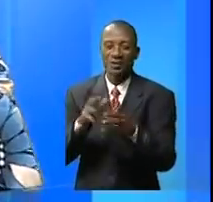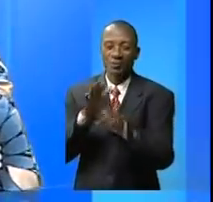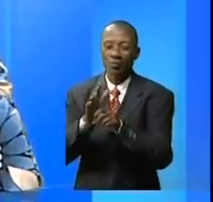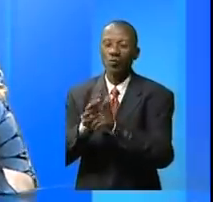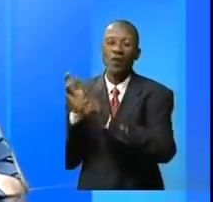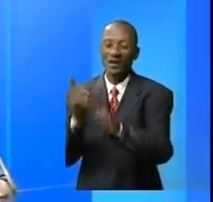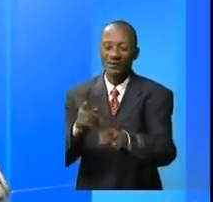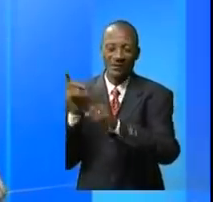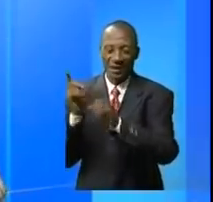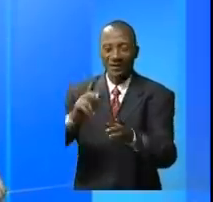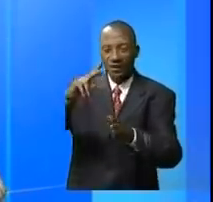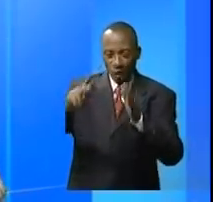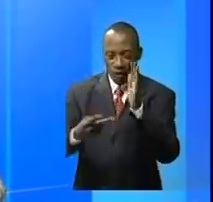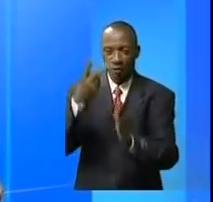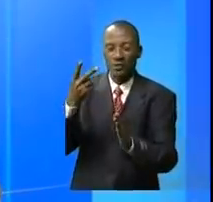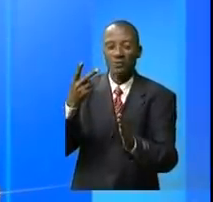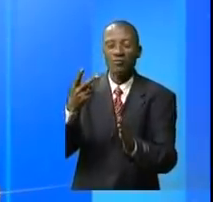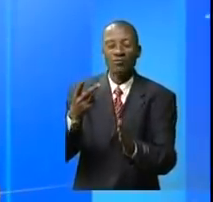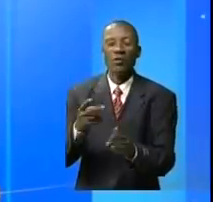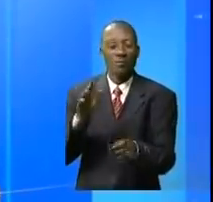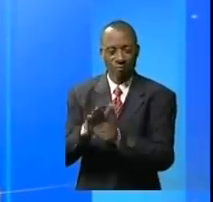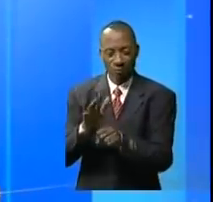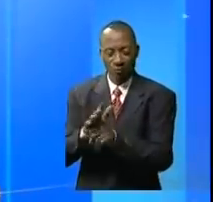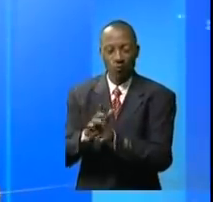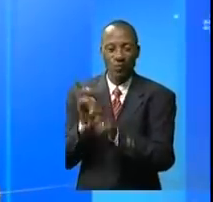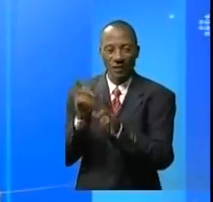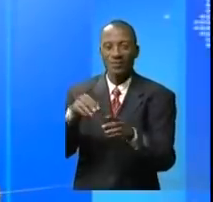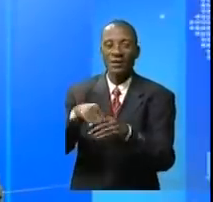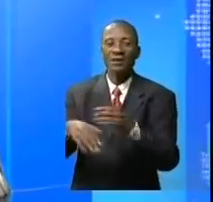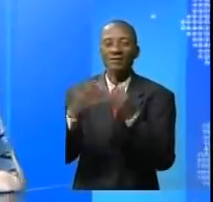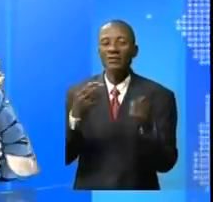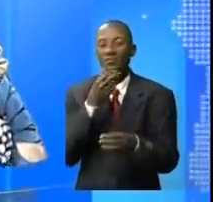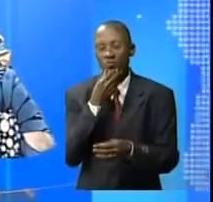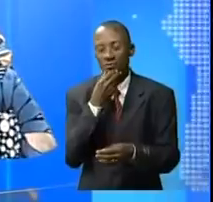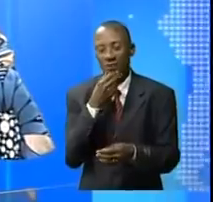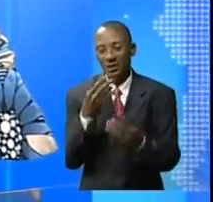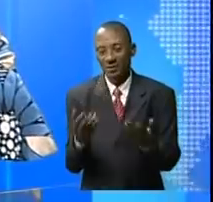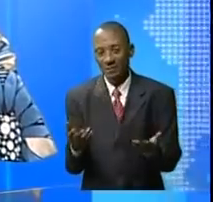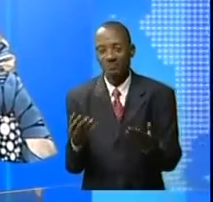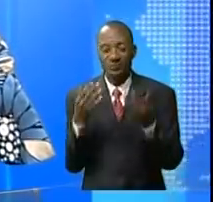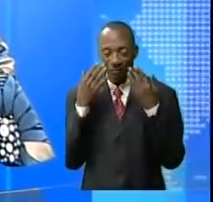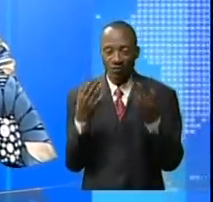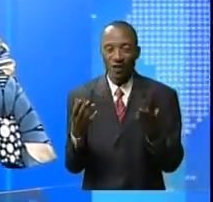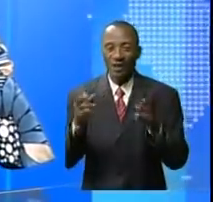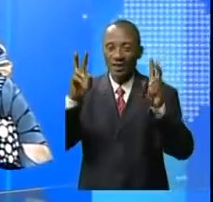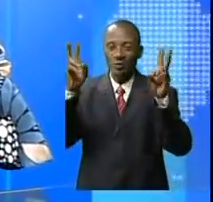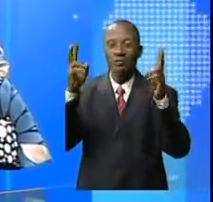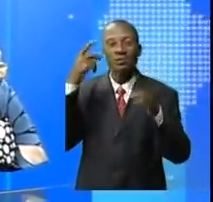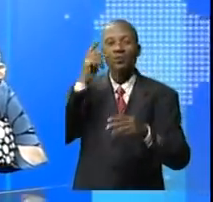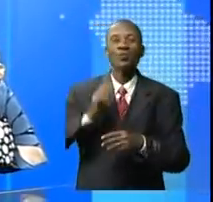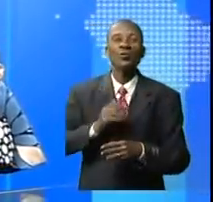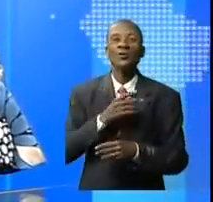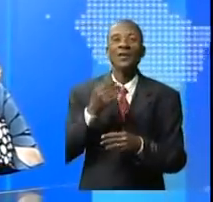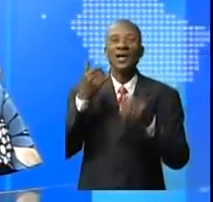la ville de Mbujimayi. Un deuxième lot d'engins est arrivé sur place. C'est le sommaire de ce journal des 19h qui fera également la